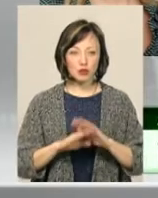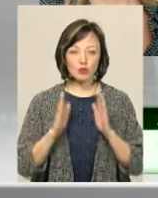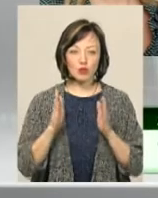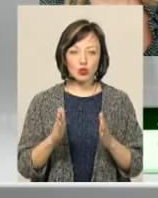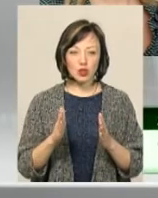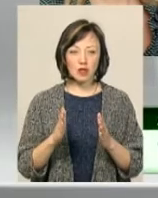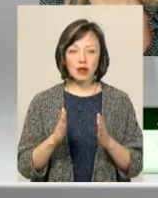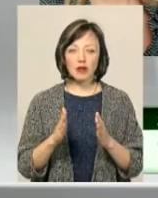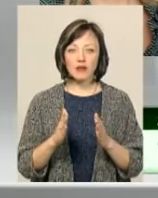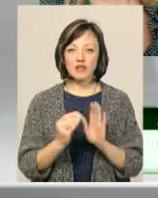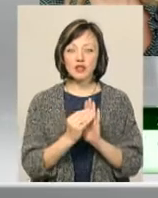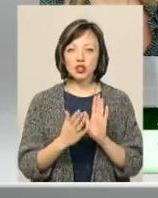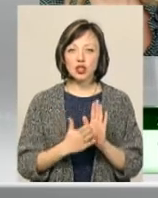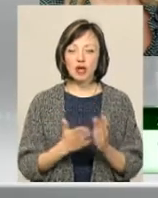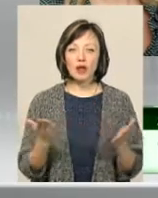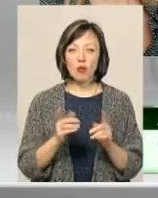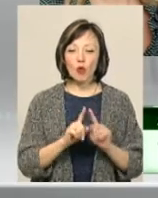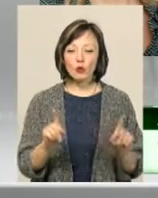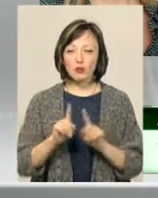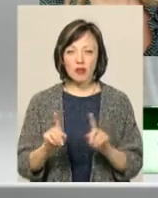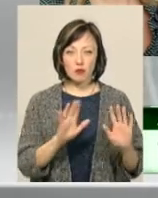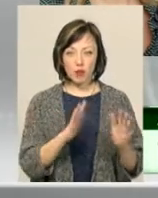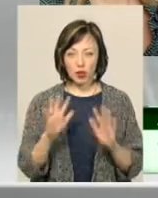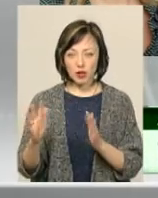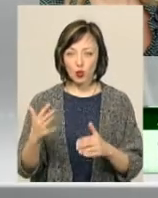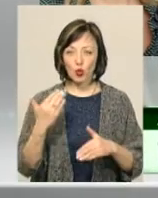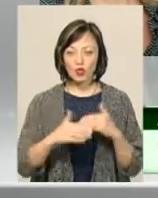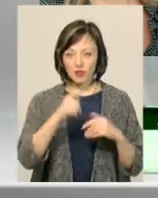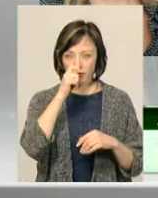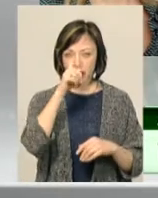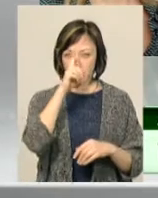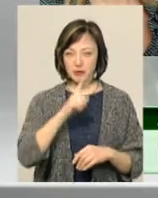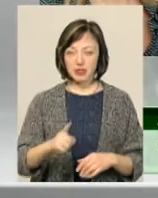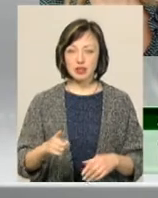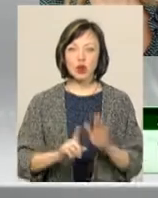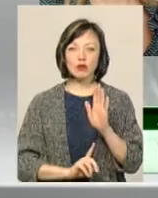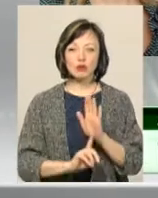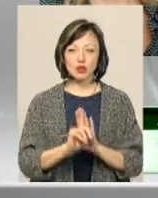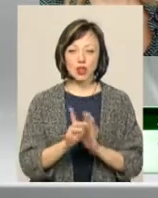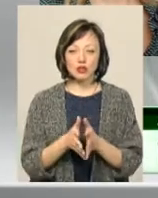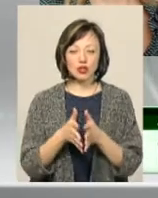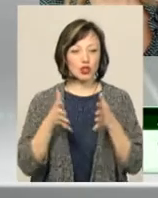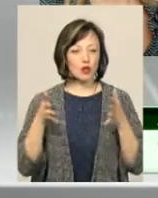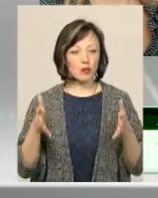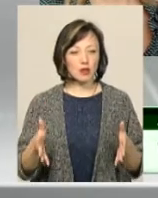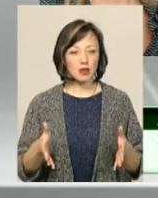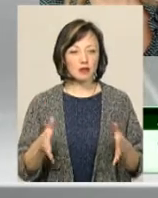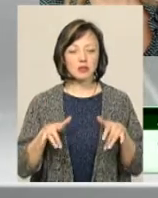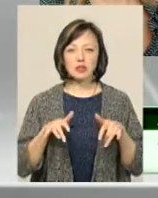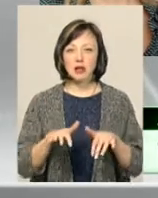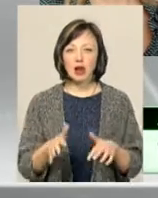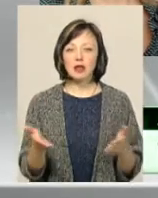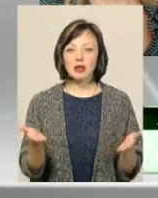буде відзначатися якимись особливими подіями. Вже в квітні місяці ми розпочинаємо широкомасштабний захід,